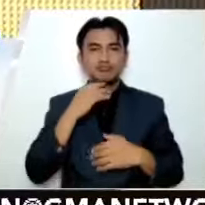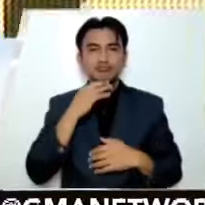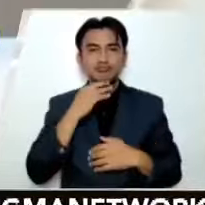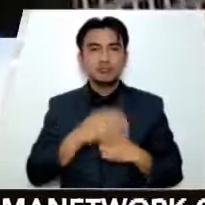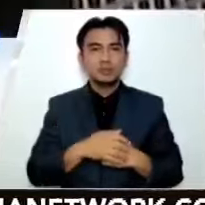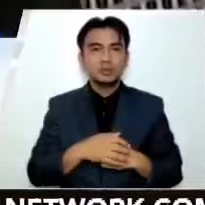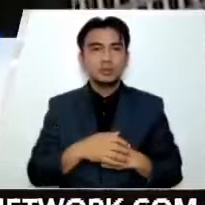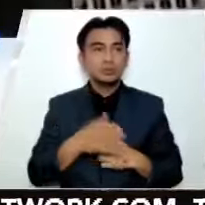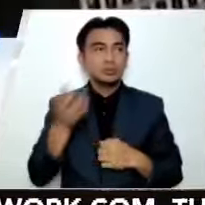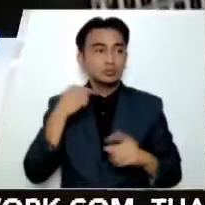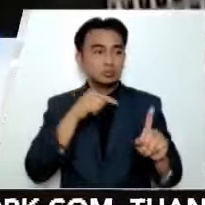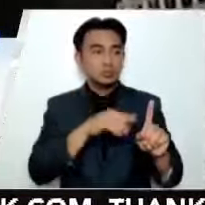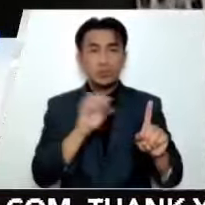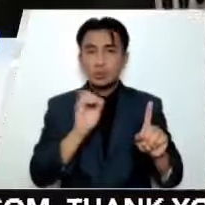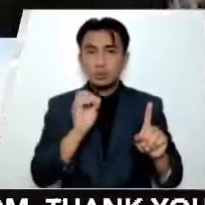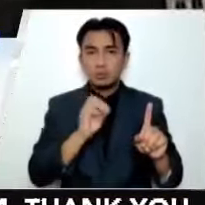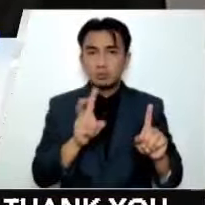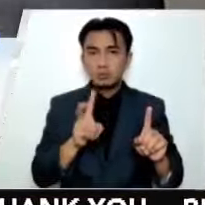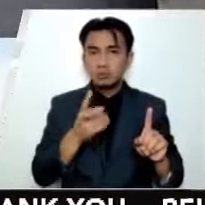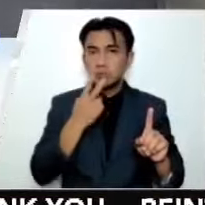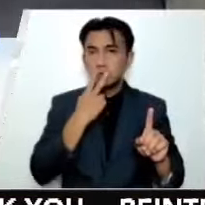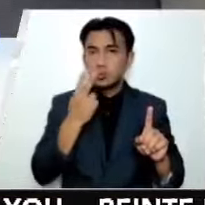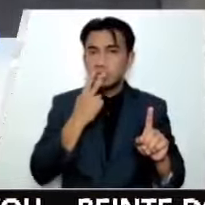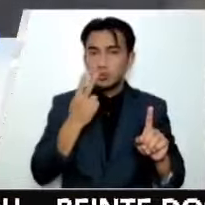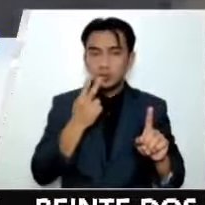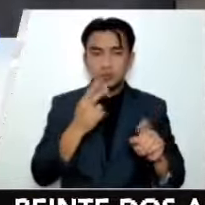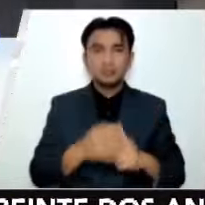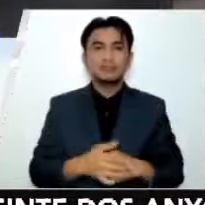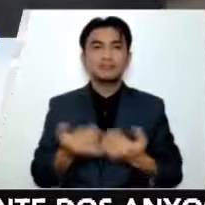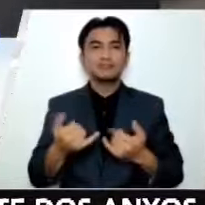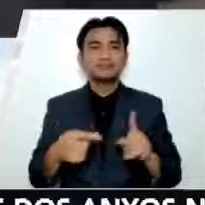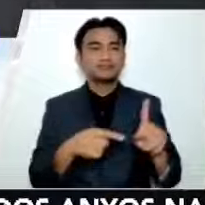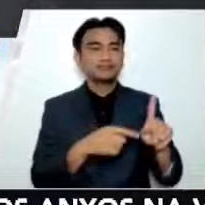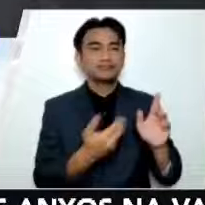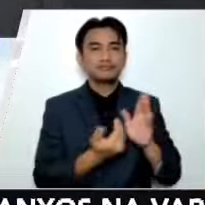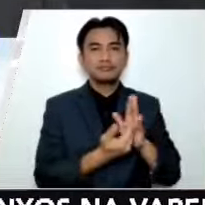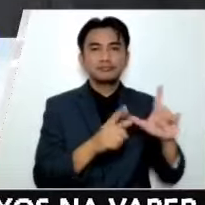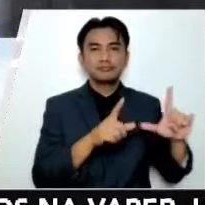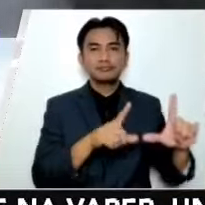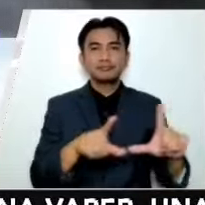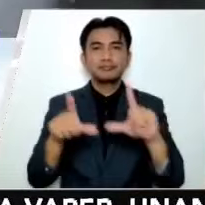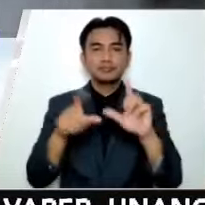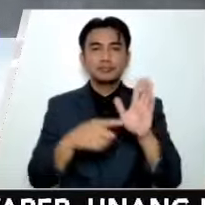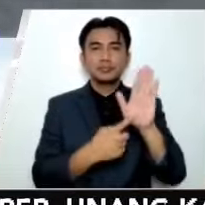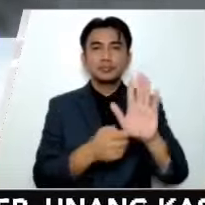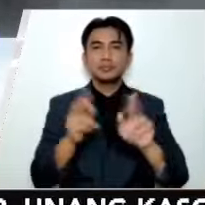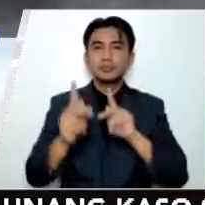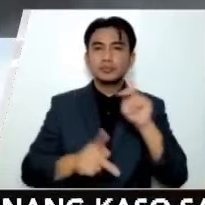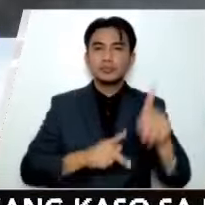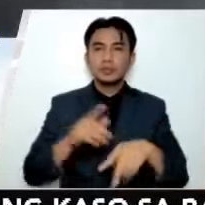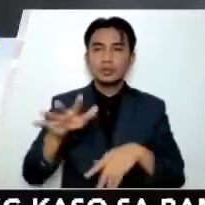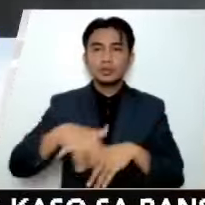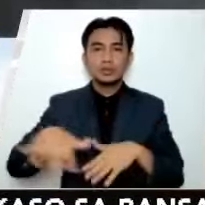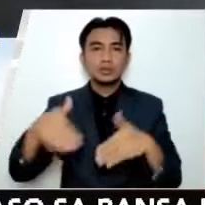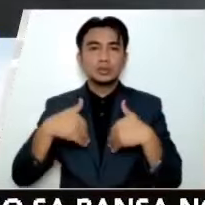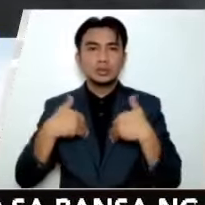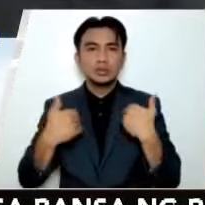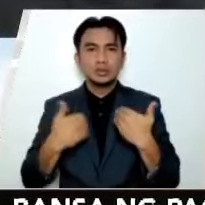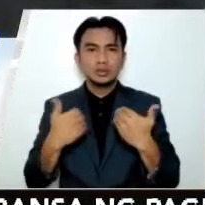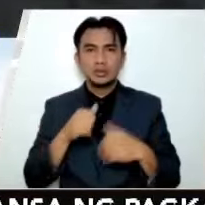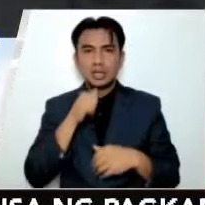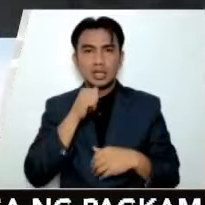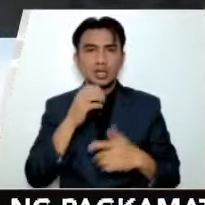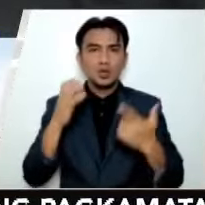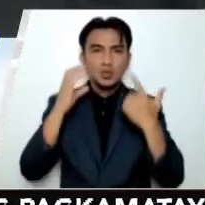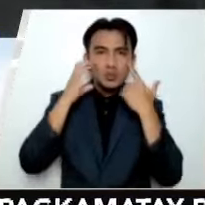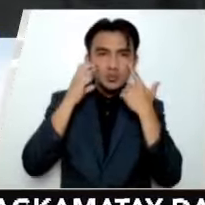before. Siya ngayon ang mukha ng kanilang kampanya para ipaliwanag sa mga kabataan na hindi cool at ligtas